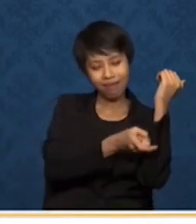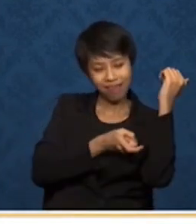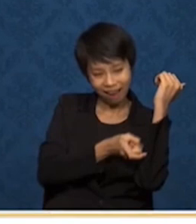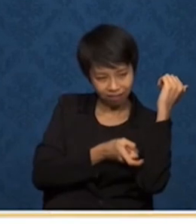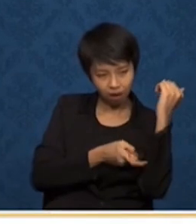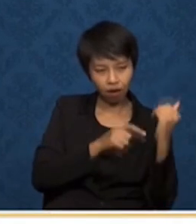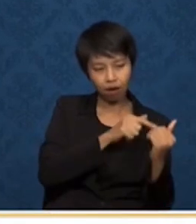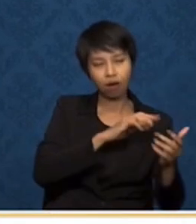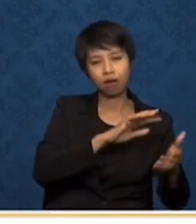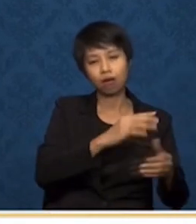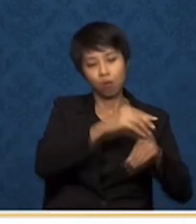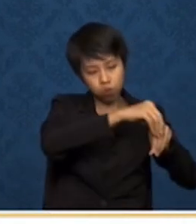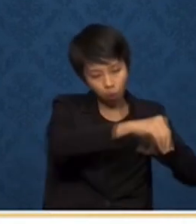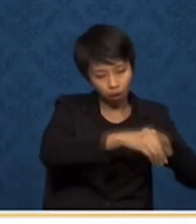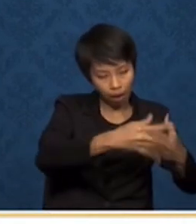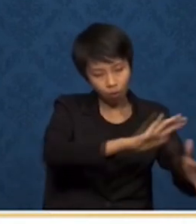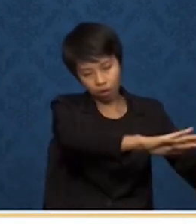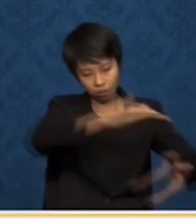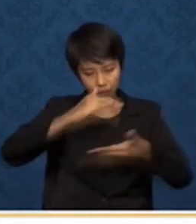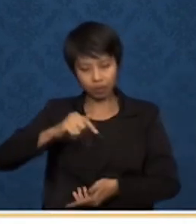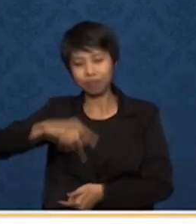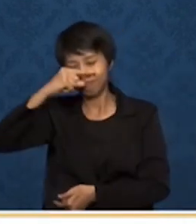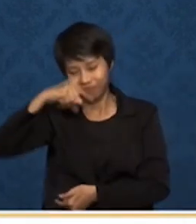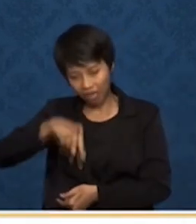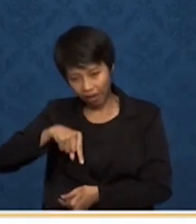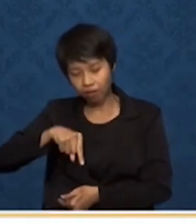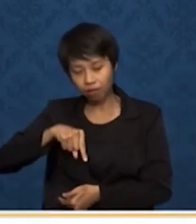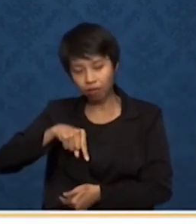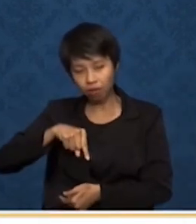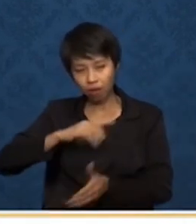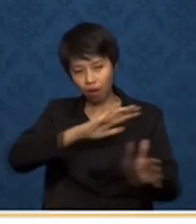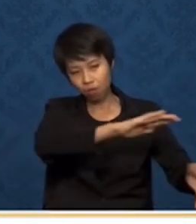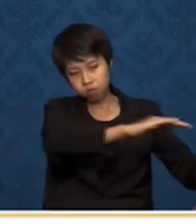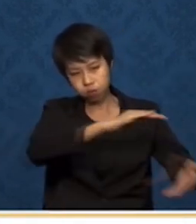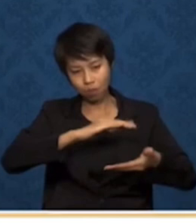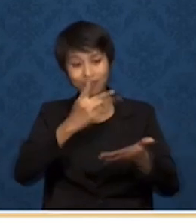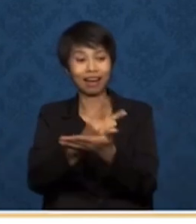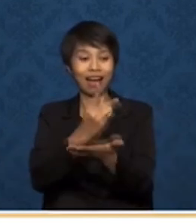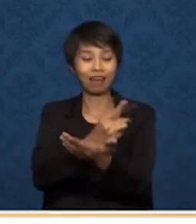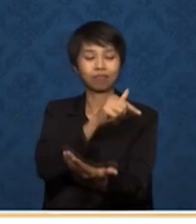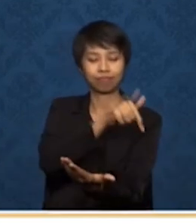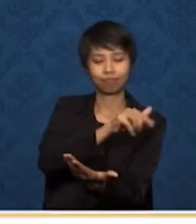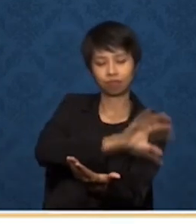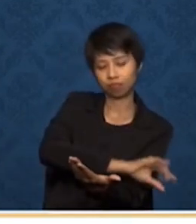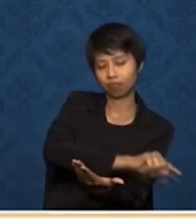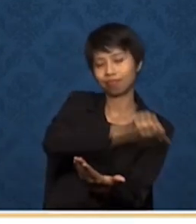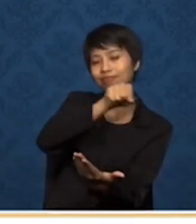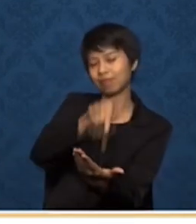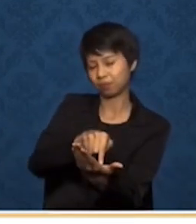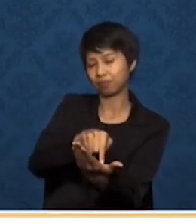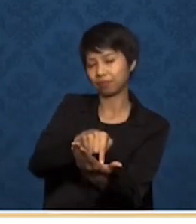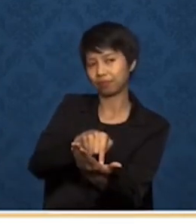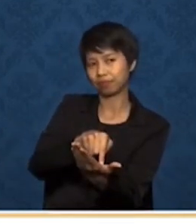ประเทศทานสิทธิ์ทานสิทธิ์ผ่านด่านสิงขรด่านเจดีย์ 3